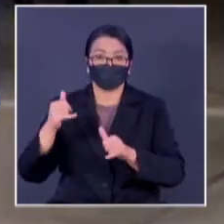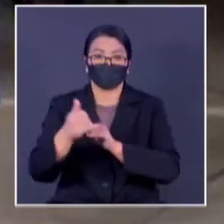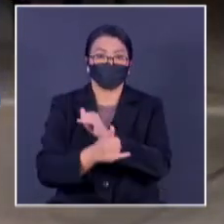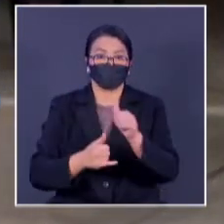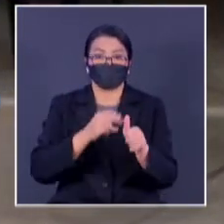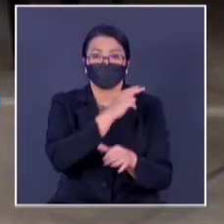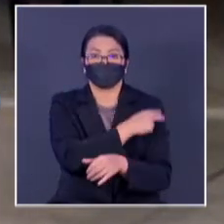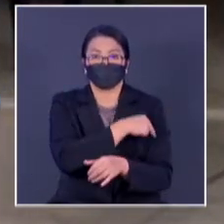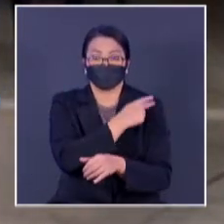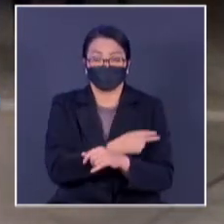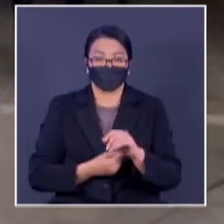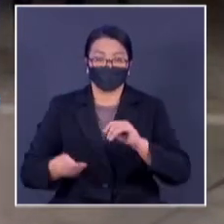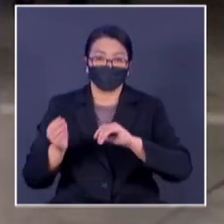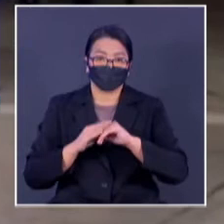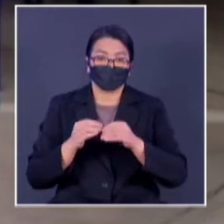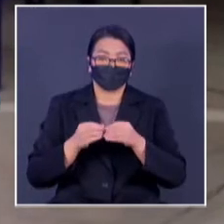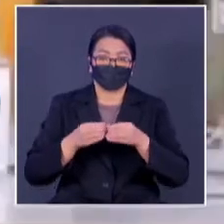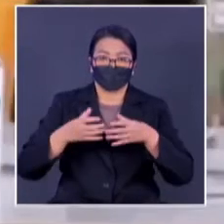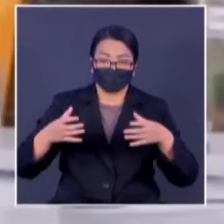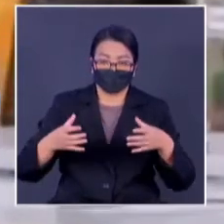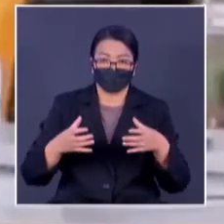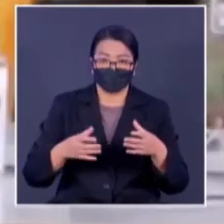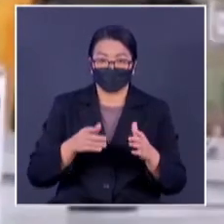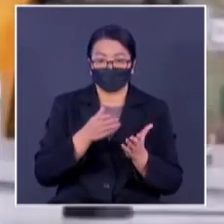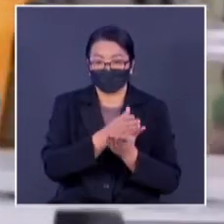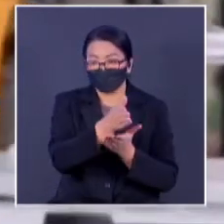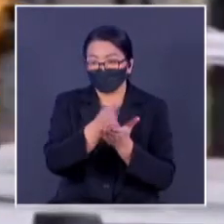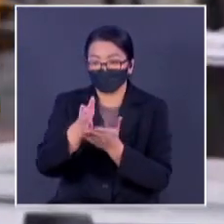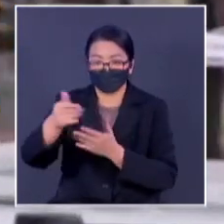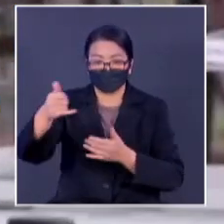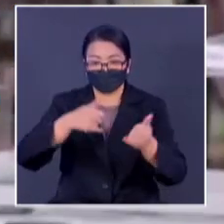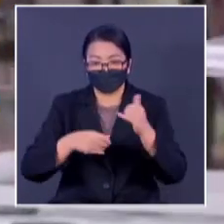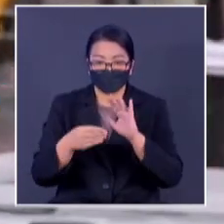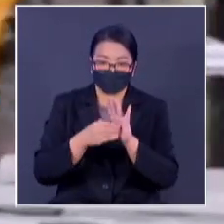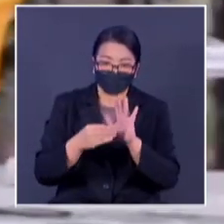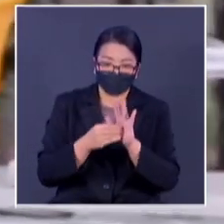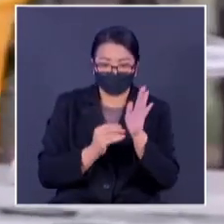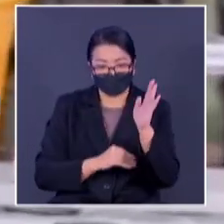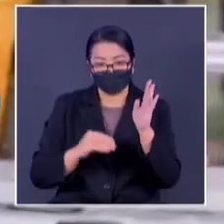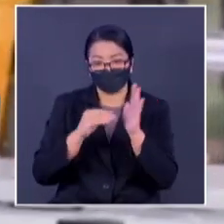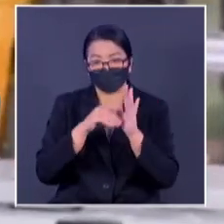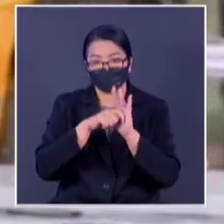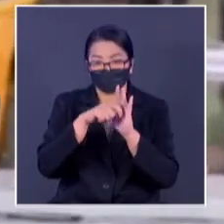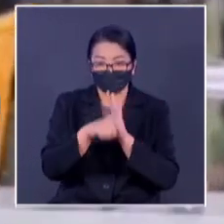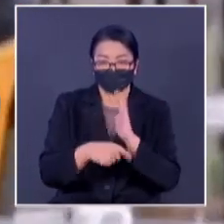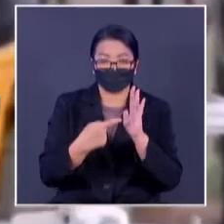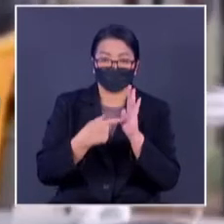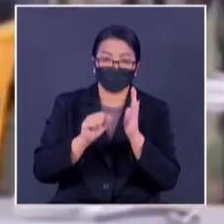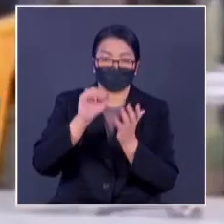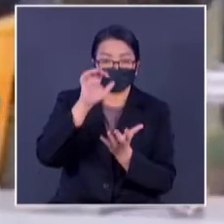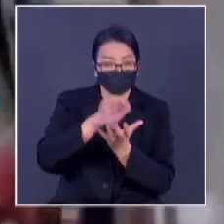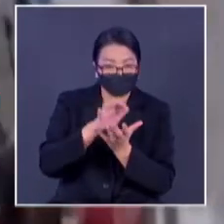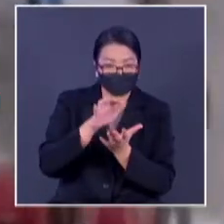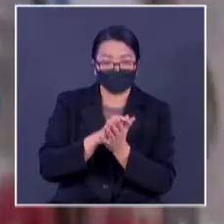าที่โรงพยาบาลเพิ่มขึ้นมีมาจากหลายพื้นที่ครับไม่ว่าจากกรุงเทพมหานครไม่ว่าจะสมุทรปราการห